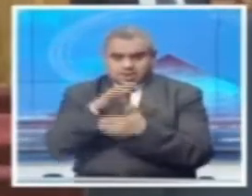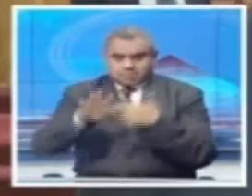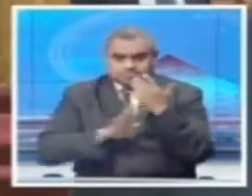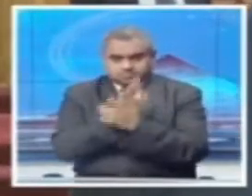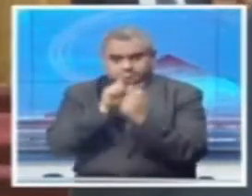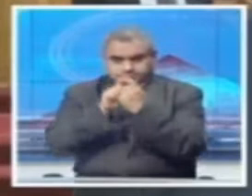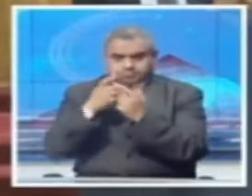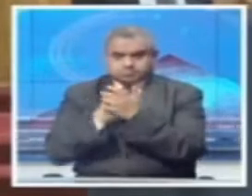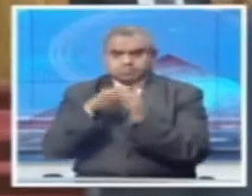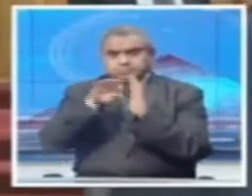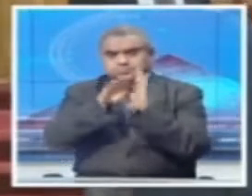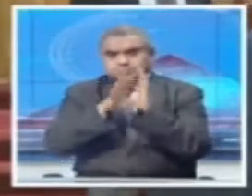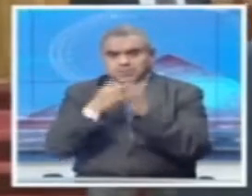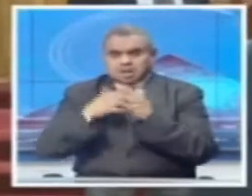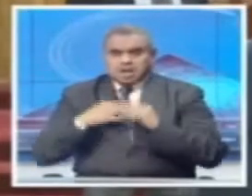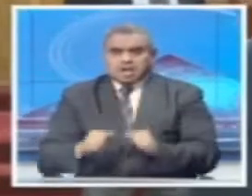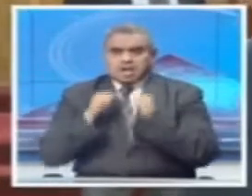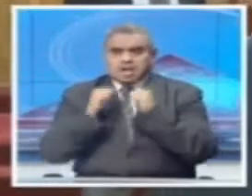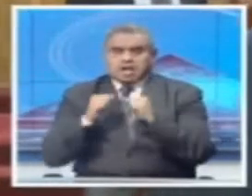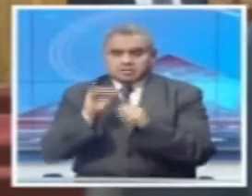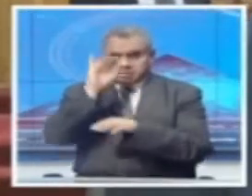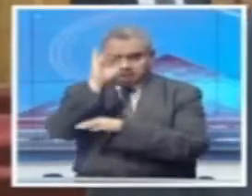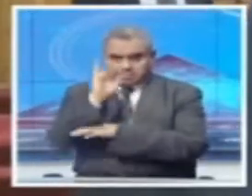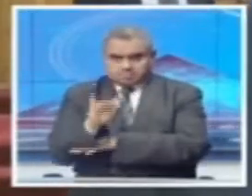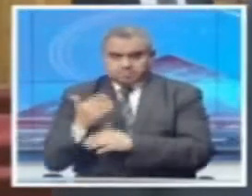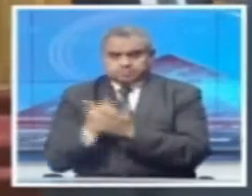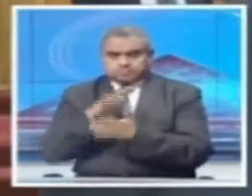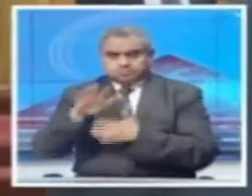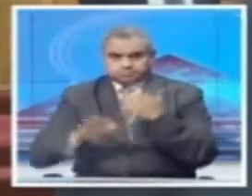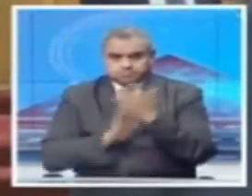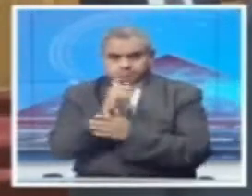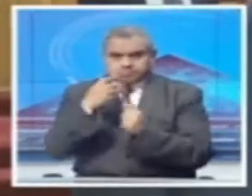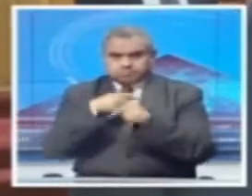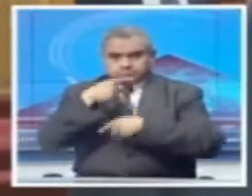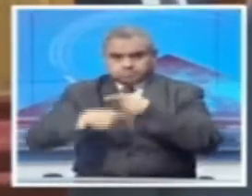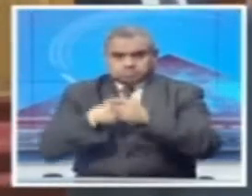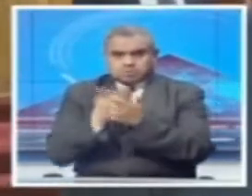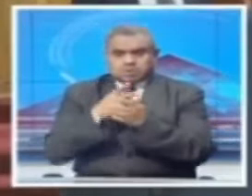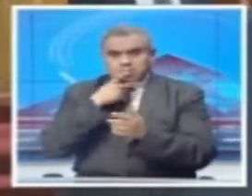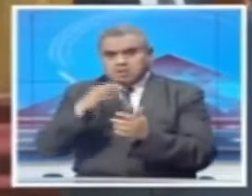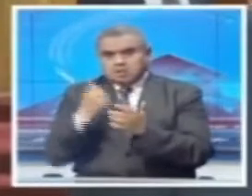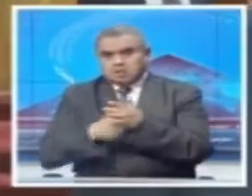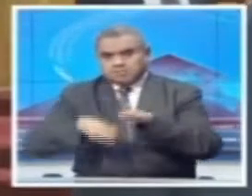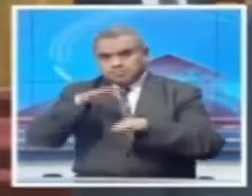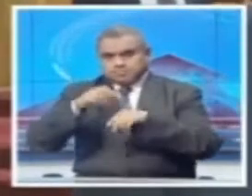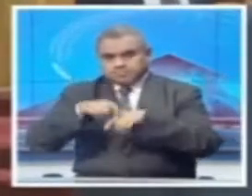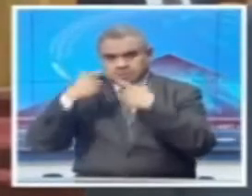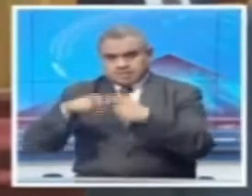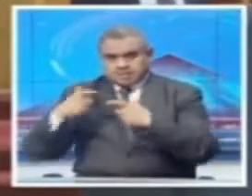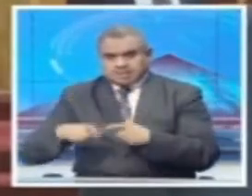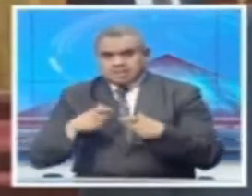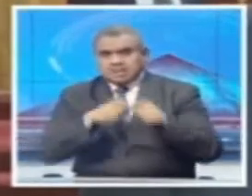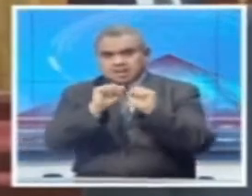التحديات هو منظومة الرعاية الصحية وما ارتبط بها من قضايا عدالة التوزيع في اللقاحات